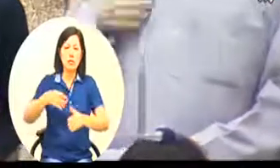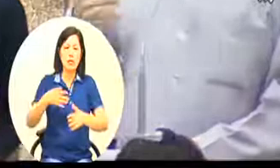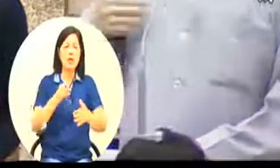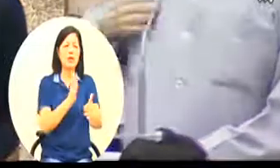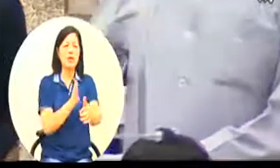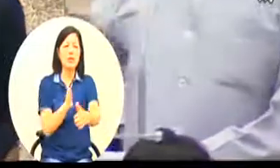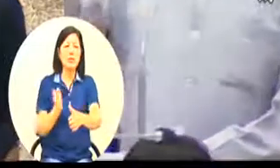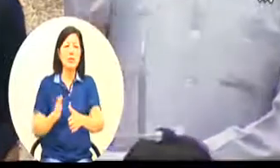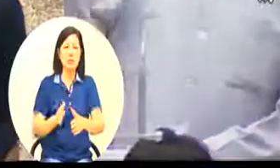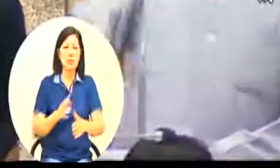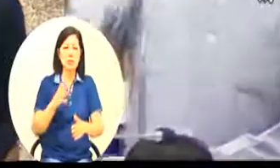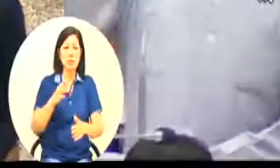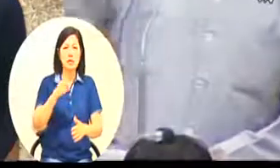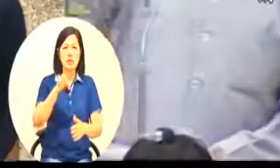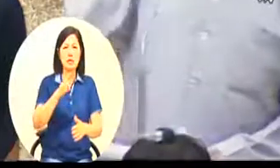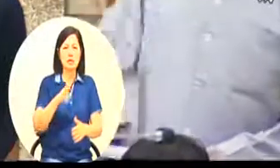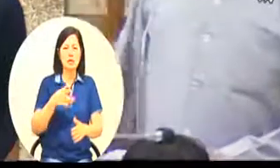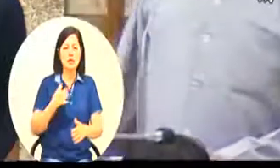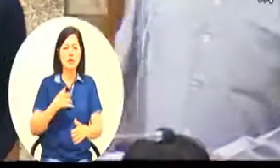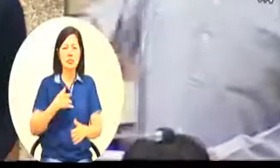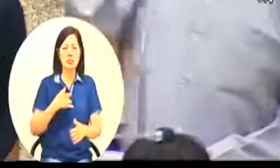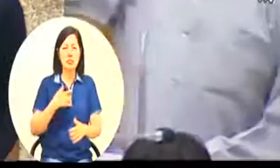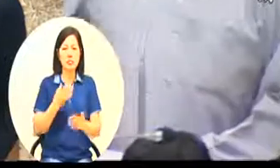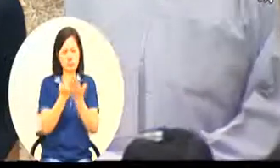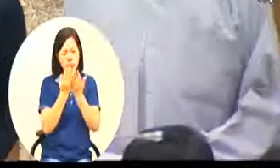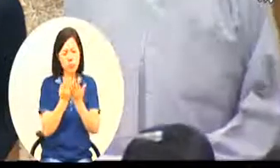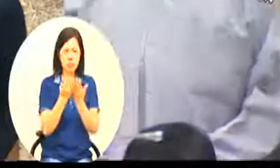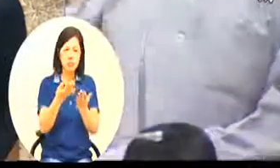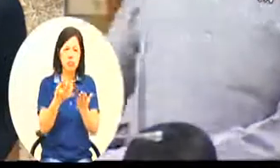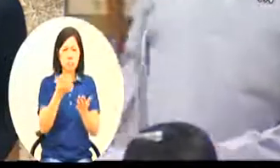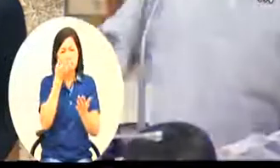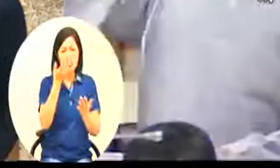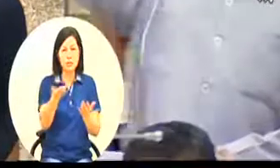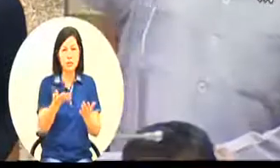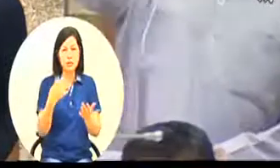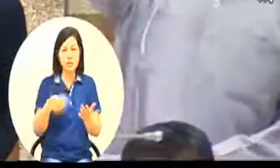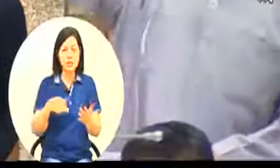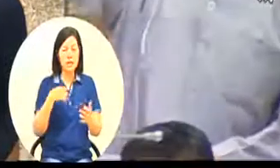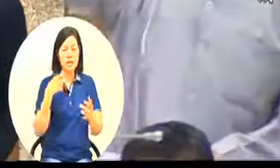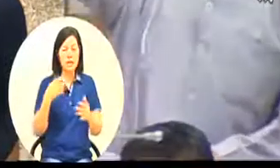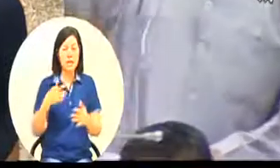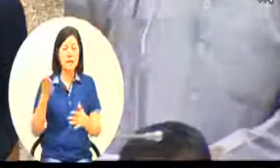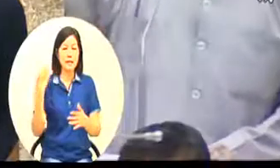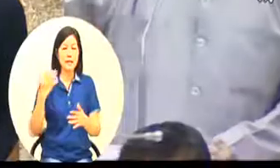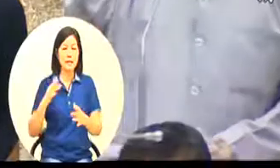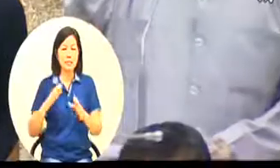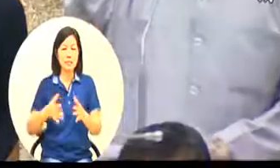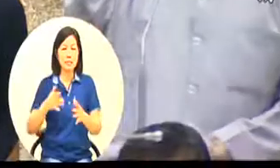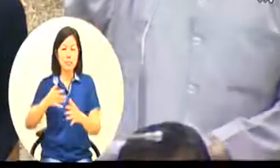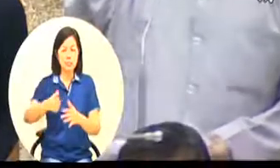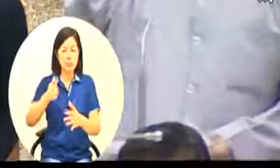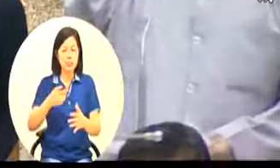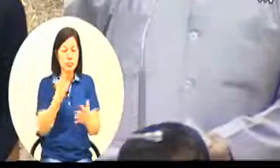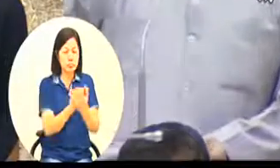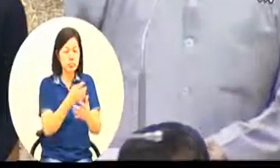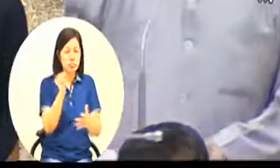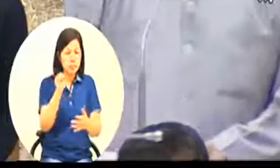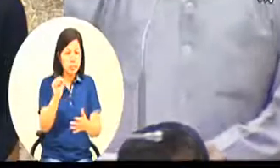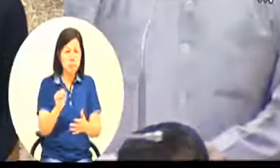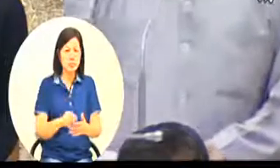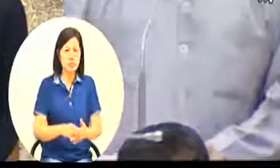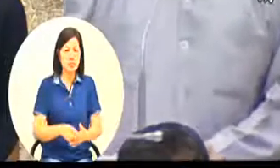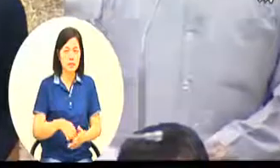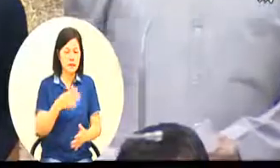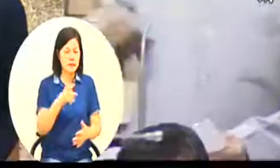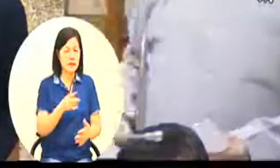同款的老师，早死读国校的嘛看有，阿扁总统参加的袂使，约小姐八十天哦，伊是中